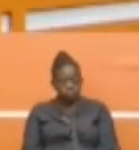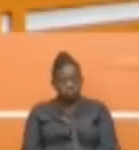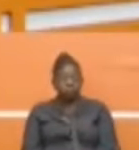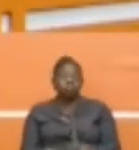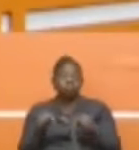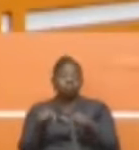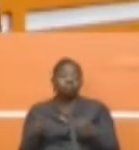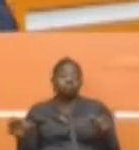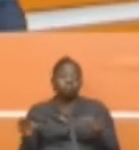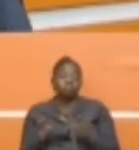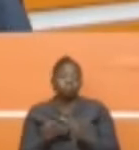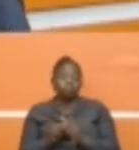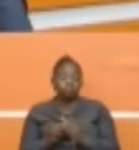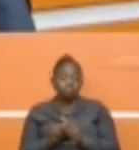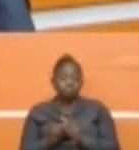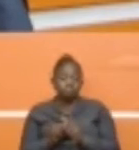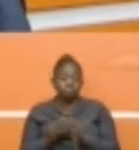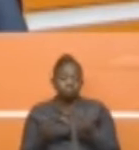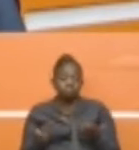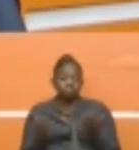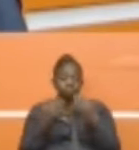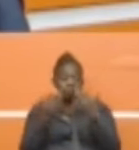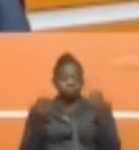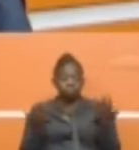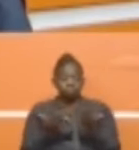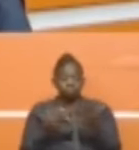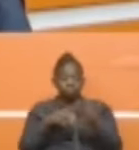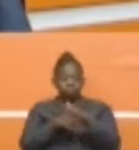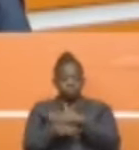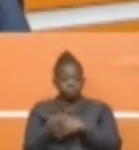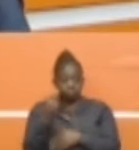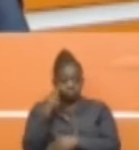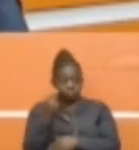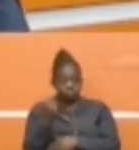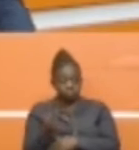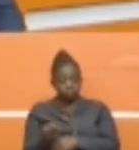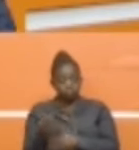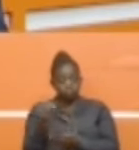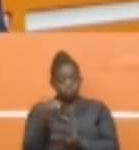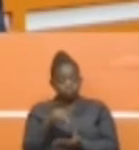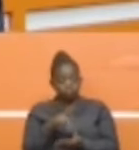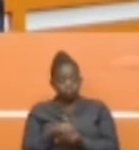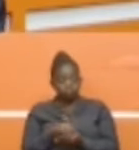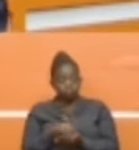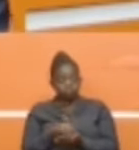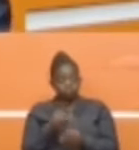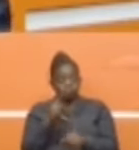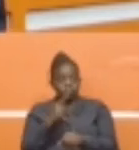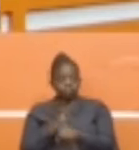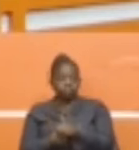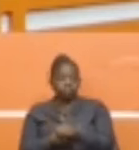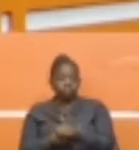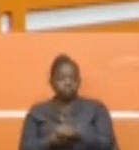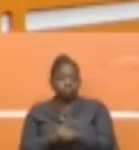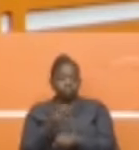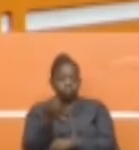Galero bwe gatyo bwe tugafundikidde. Tukwebazaawo nawo badosinzira okutulaba. Tujaga kuddamu ku ssaawa